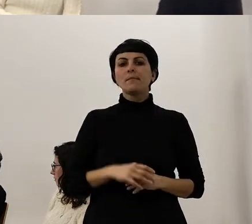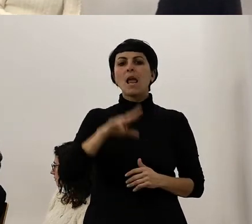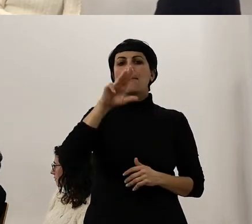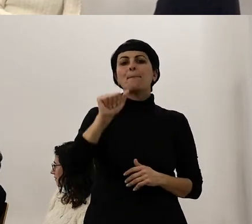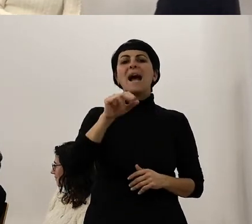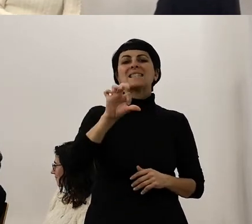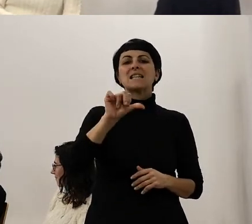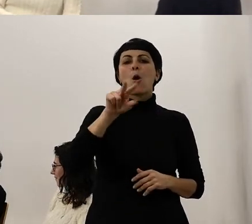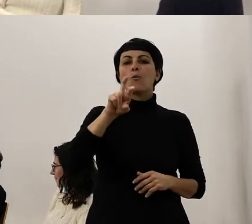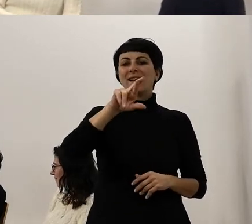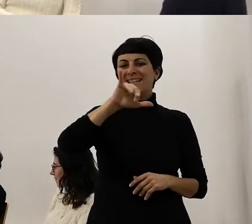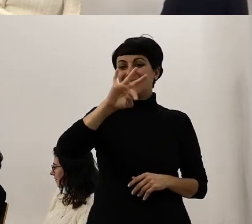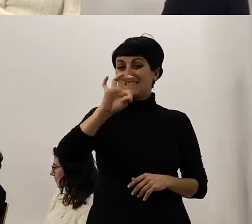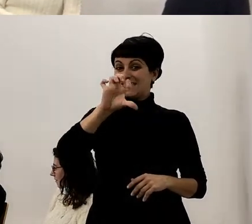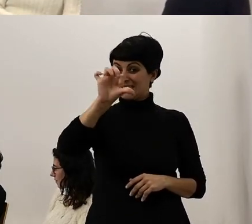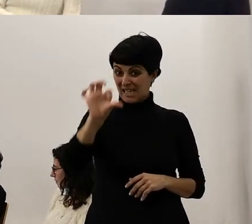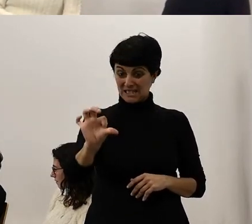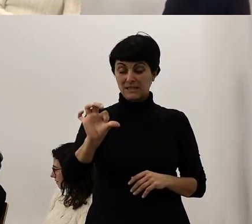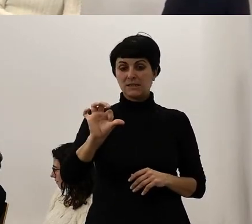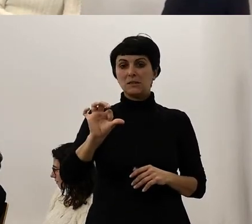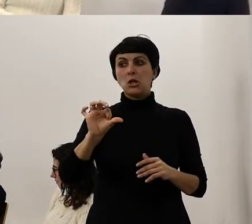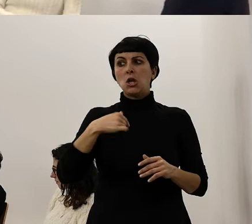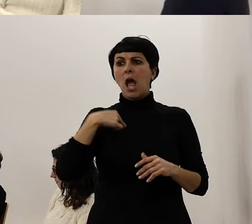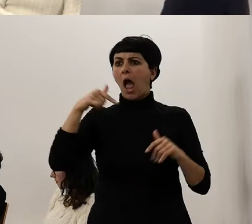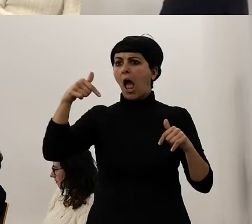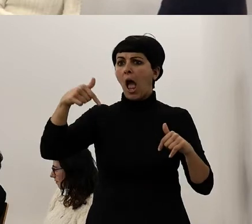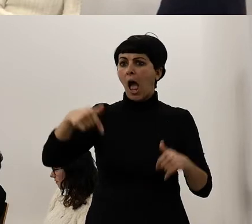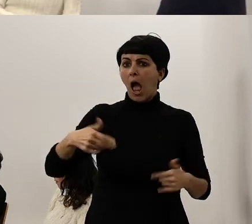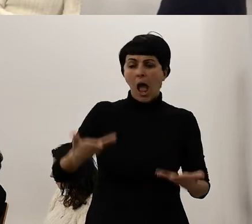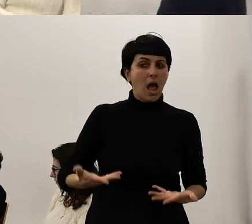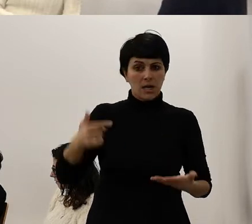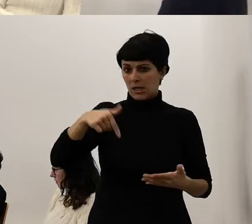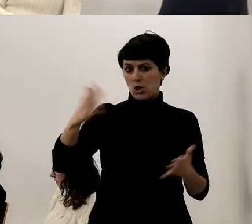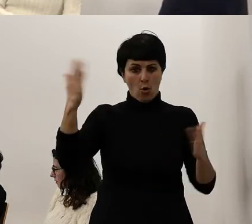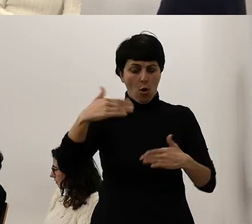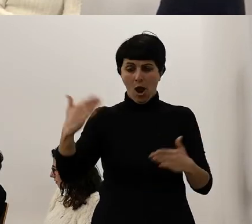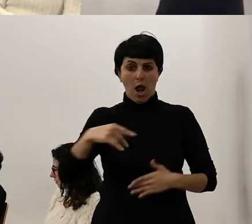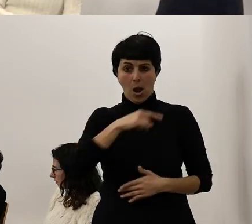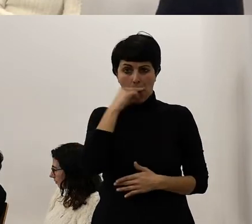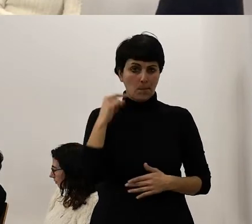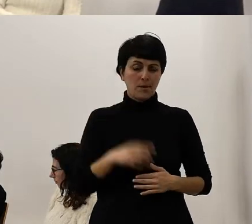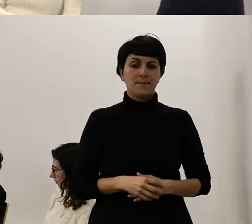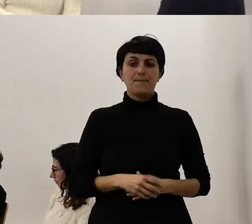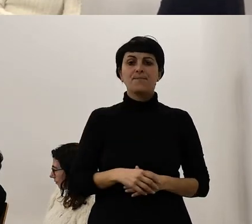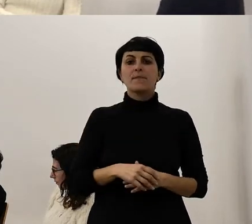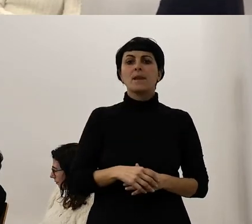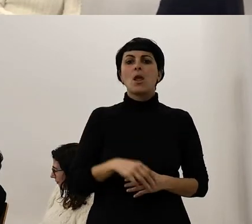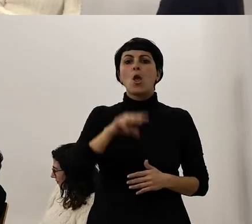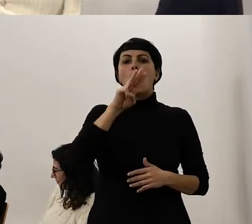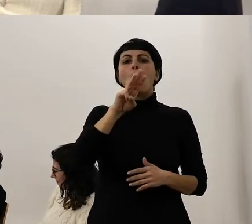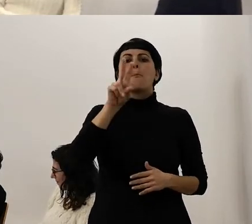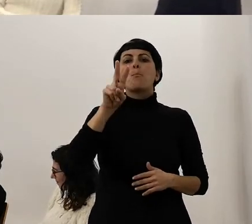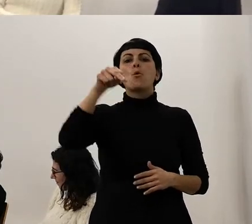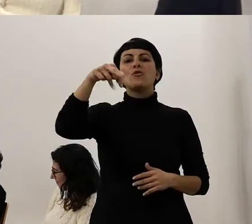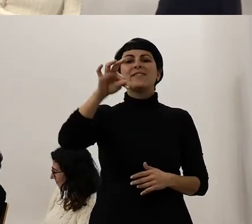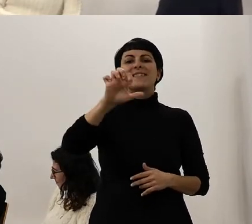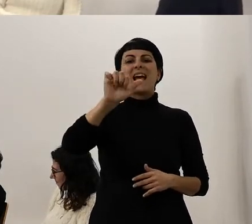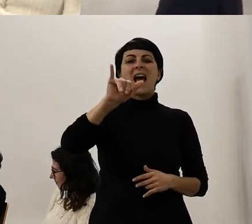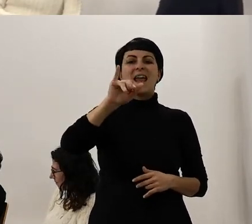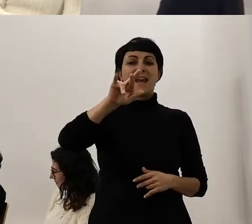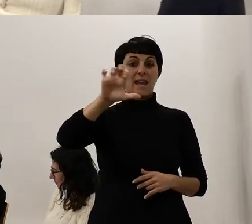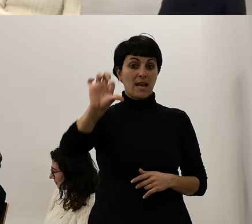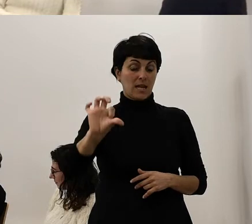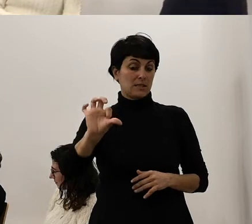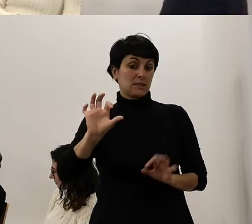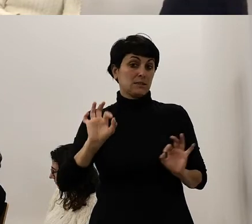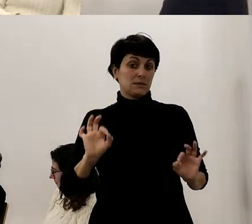tenim una aquí tampoc... Bueno, jo crec que també a les puntaires, ja les anomenem així. Bueno, tampoc sé com